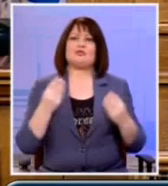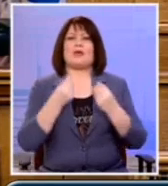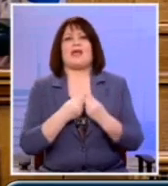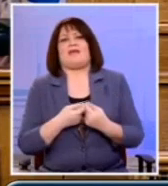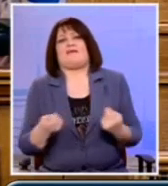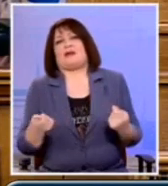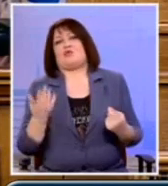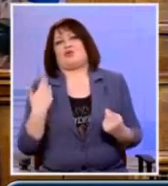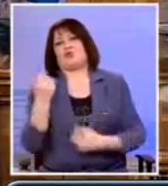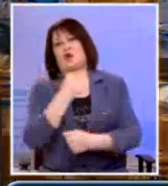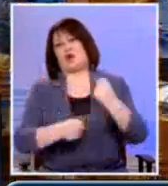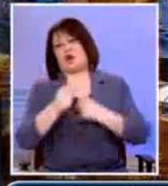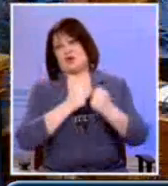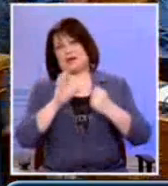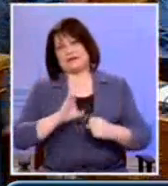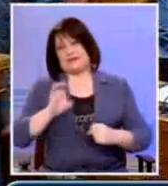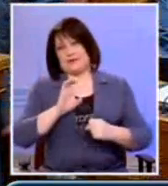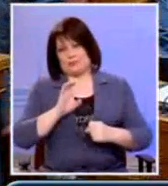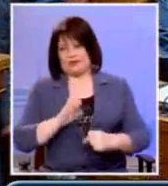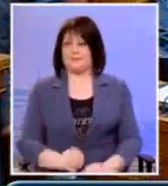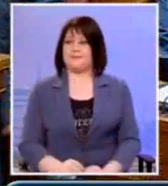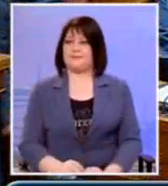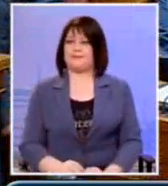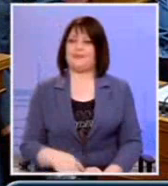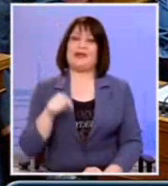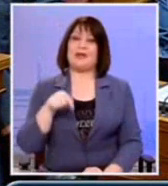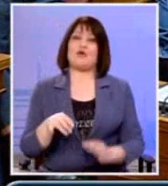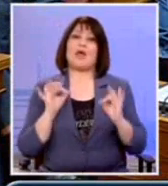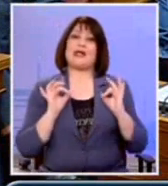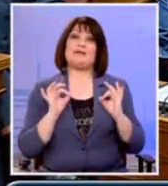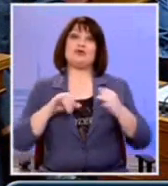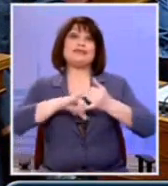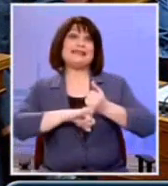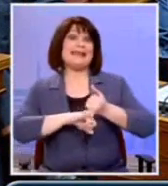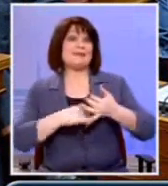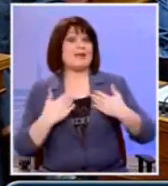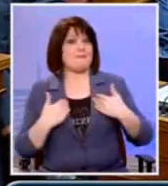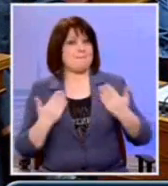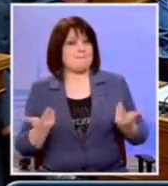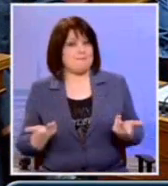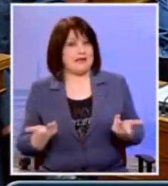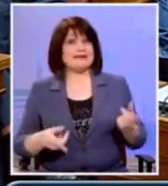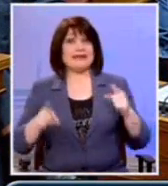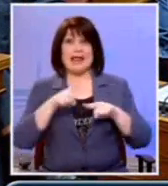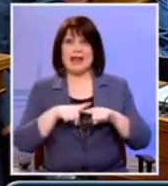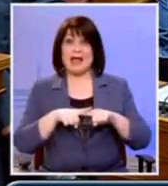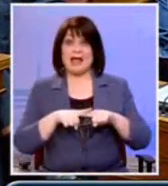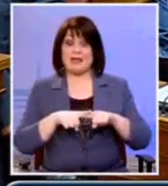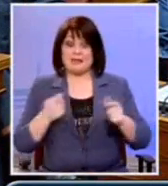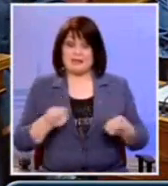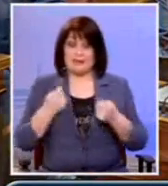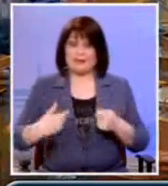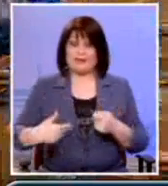εφαρμόζονται τις τελευταίες δεκαετίες στην Ευρώπη. Και εδώ ακριβώς έγκυται το μεγάλο στοίχημα. Η Ελλάδα θα γίνει